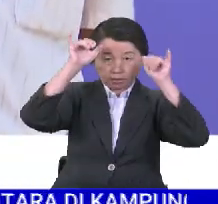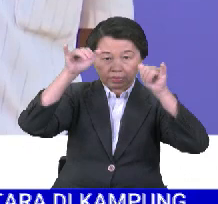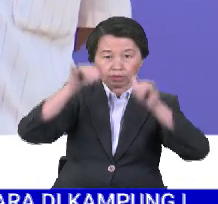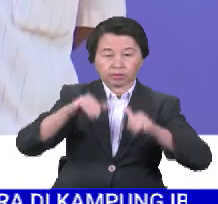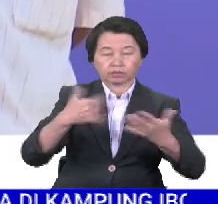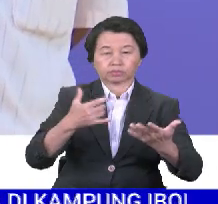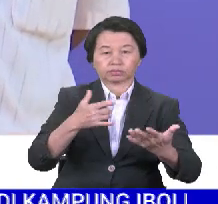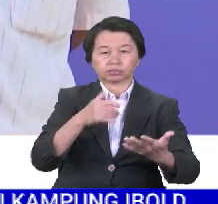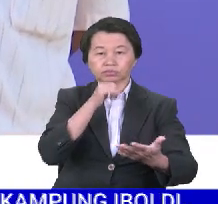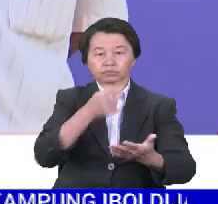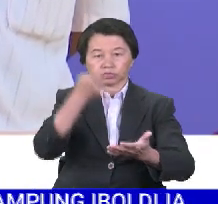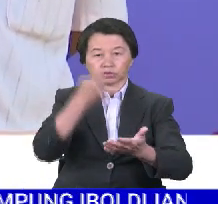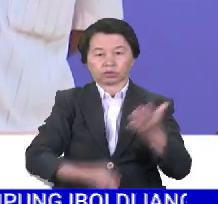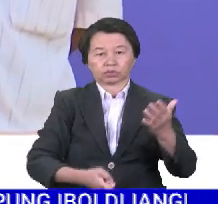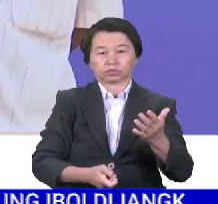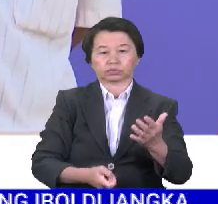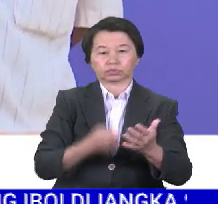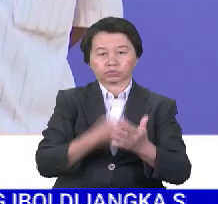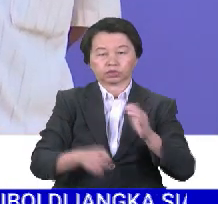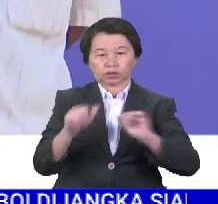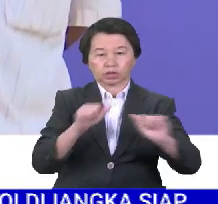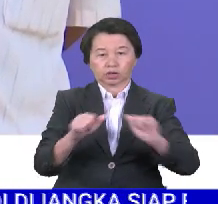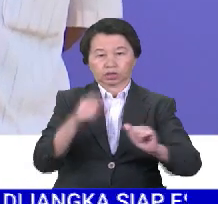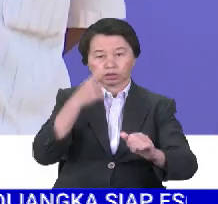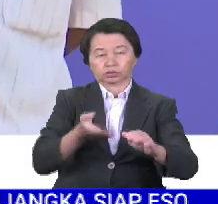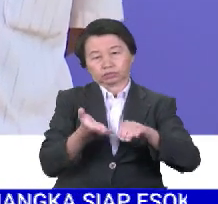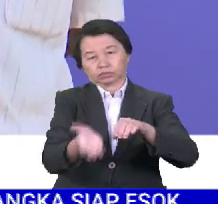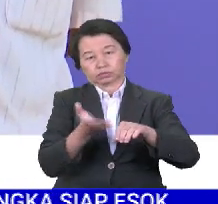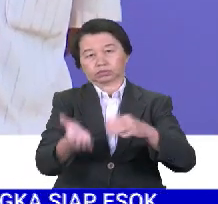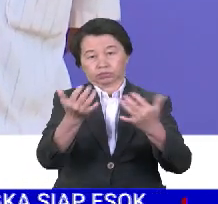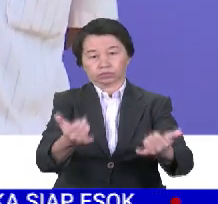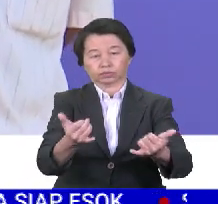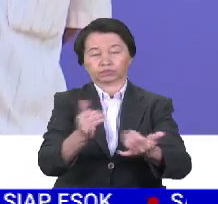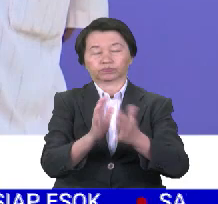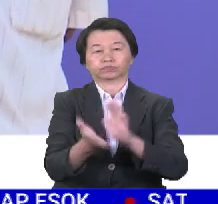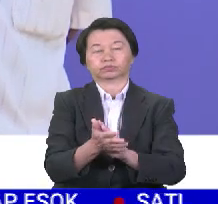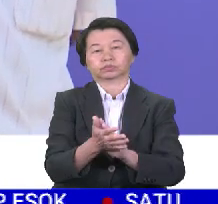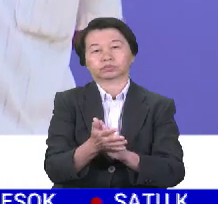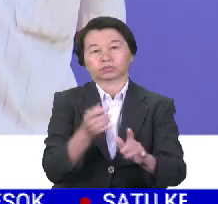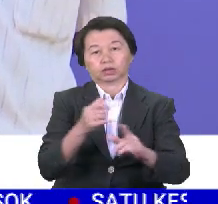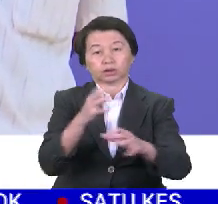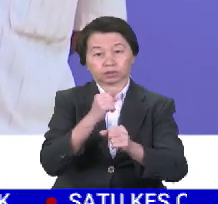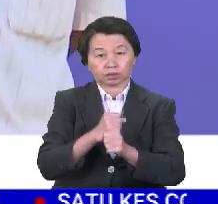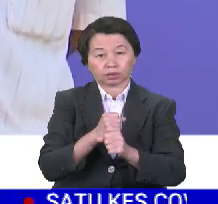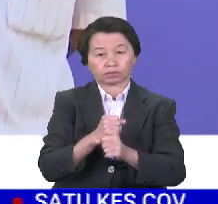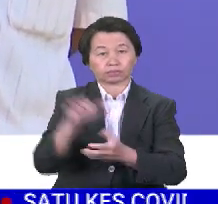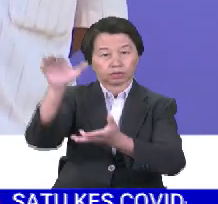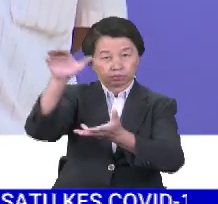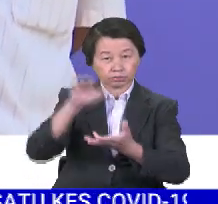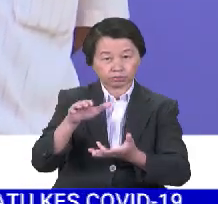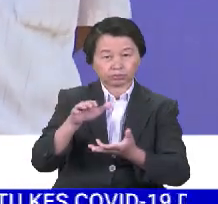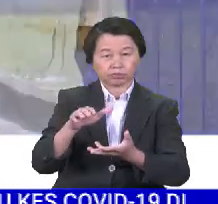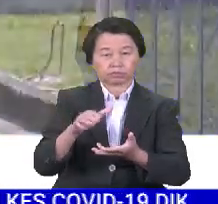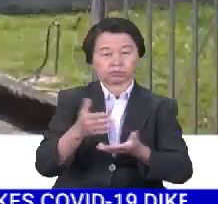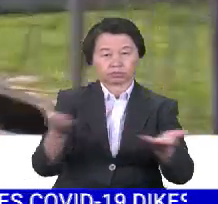kesan kepada kos aktiviti untuk korban kali ini. Untuk dari segi mendapatkan bekalan